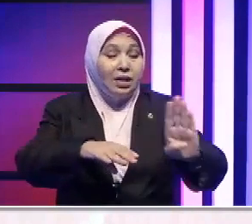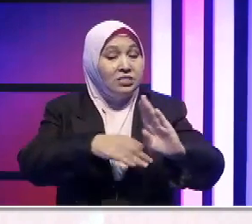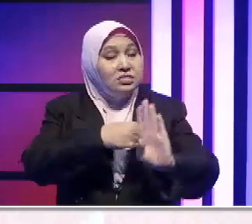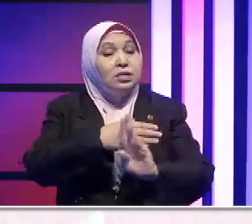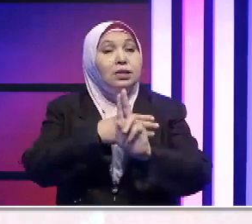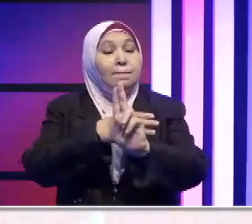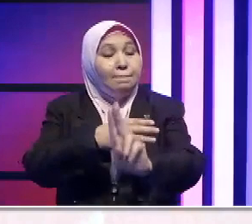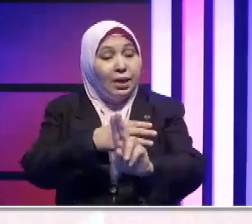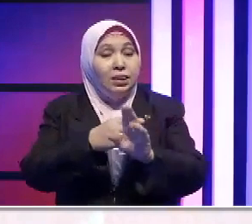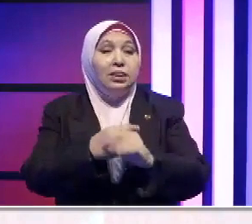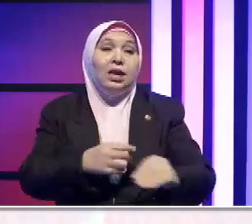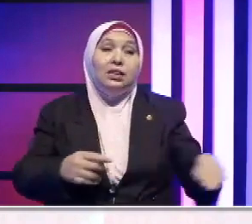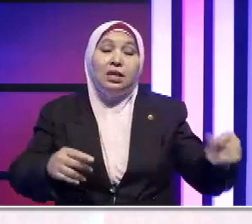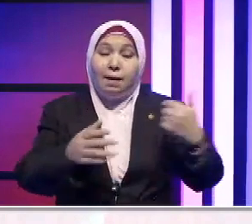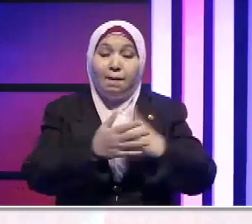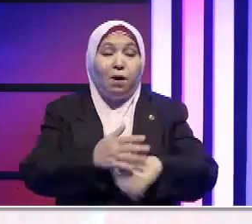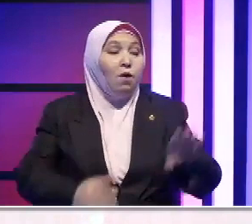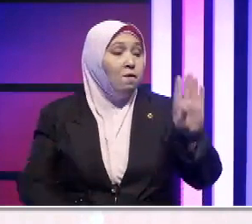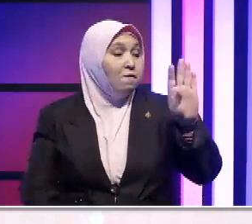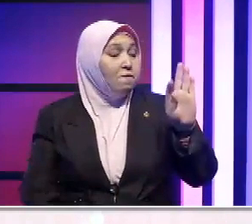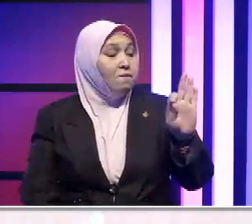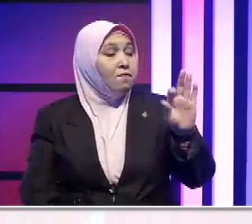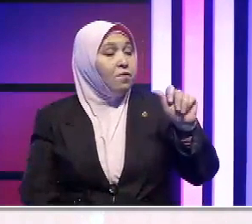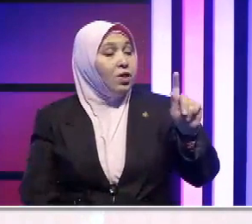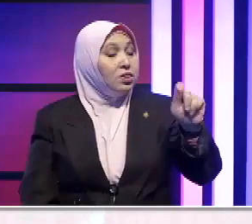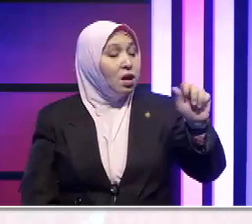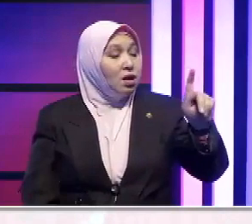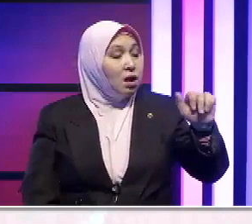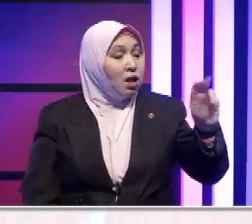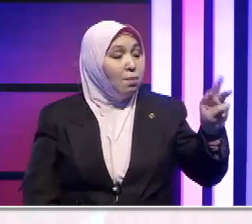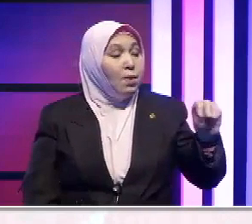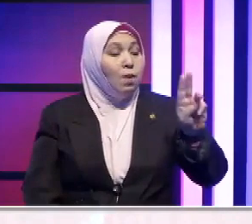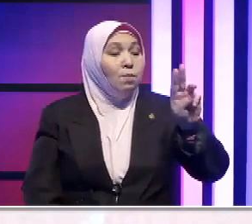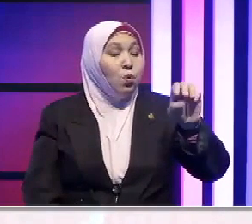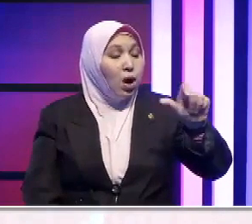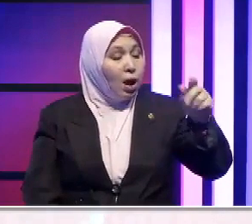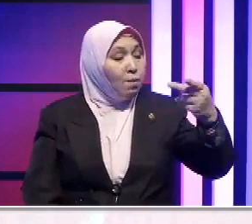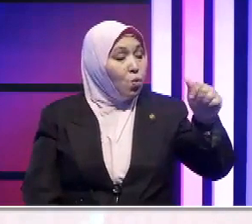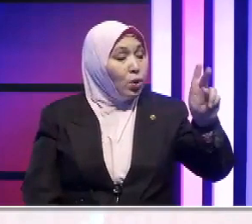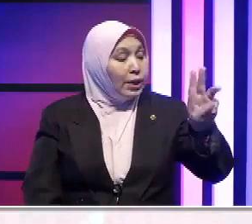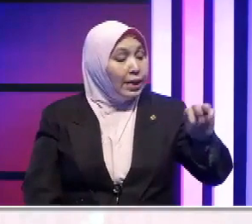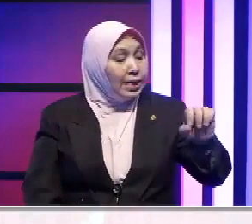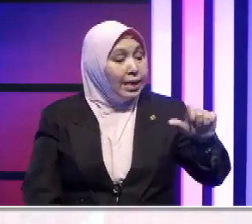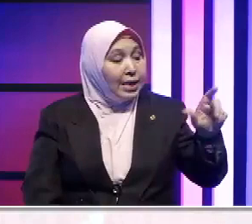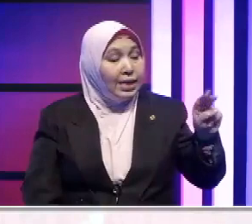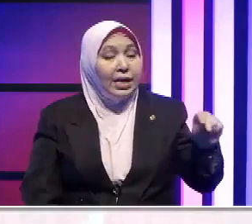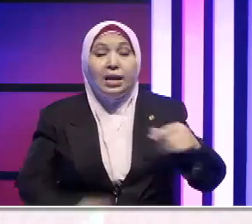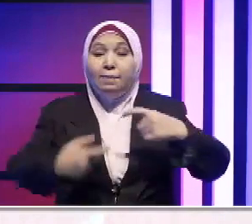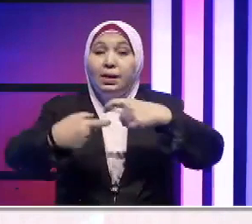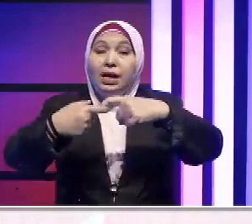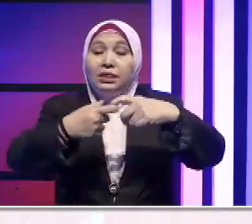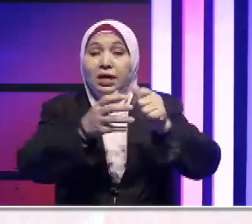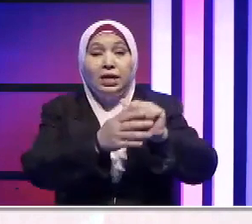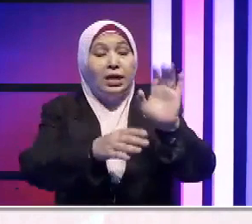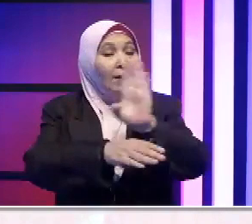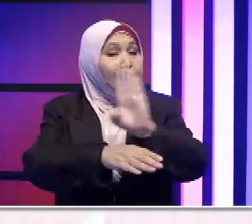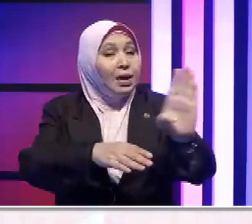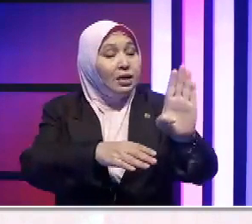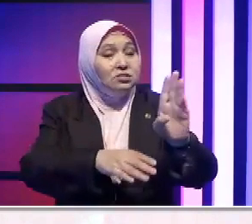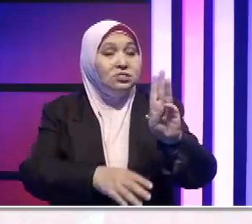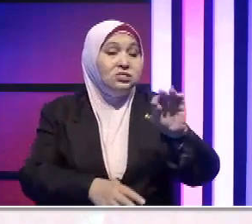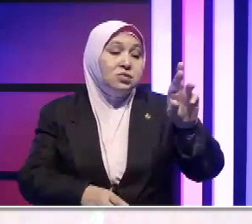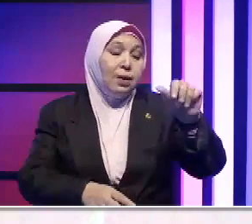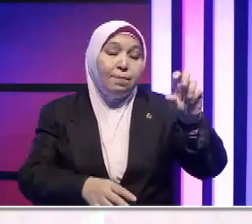ini. Faltaqamahul hutu wa huwa mulim. Ini berkaitan dengan baris